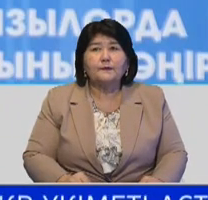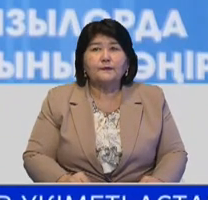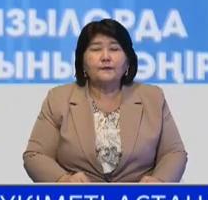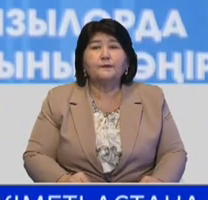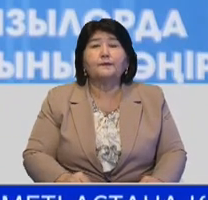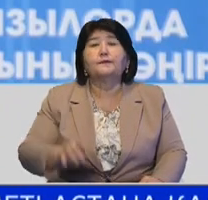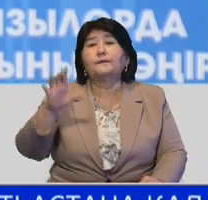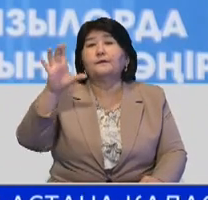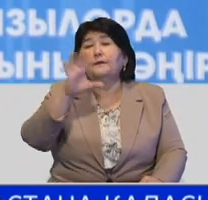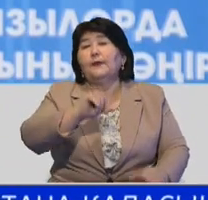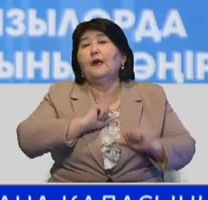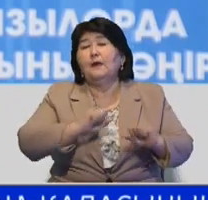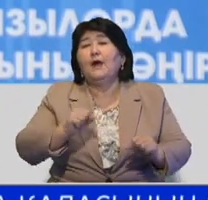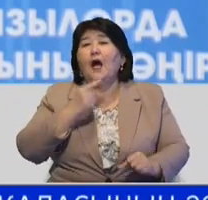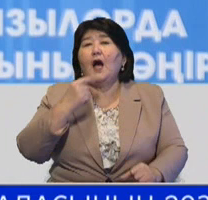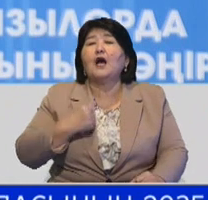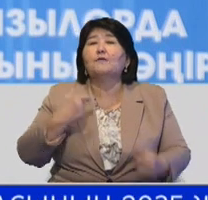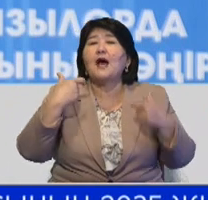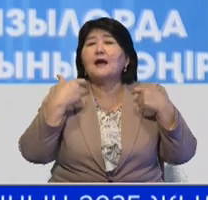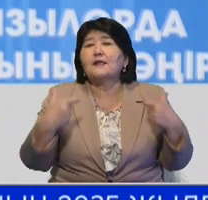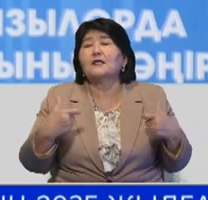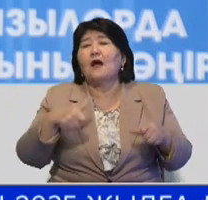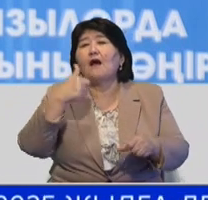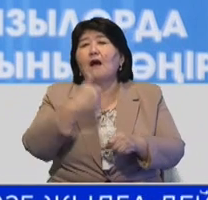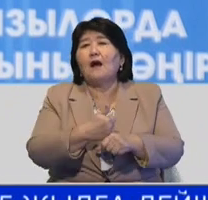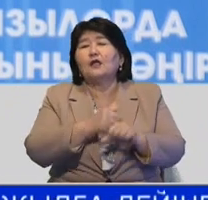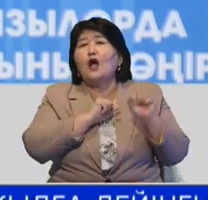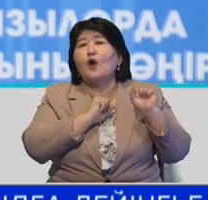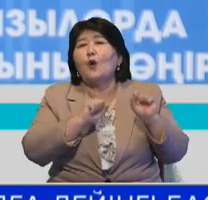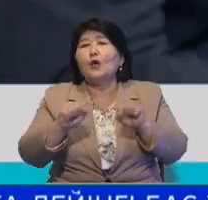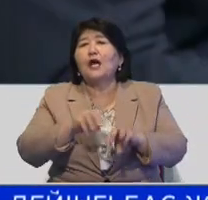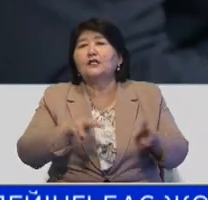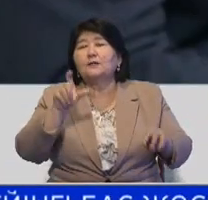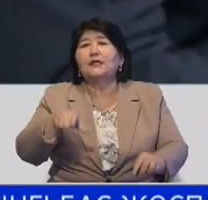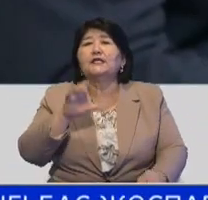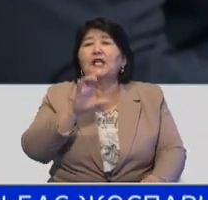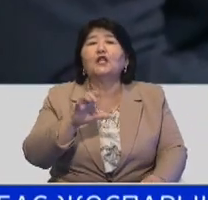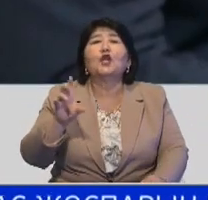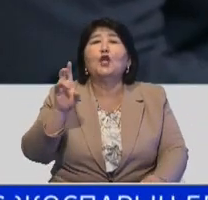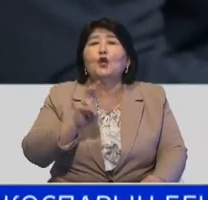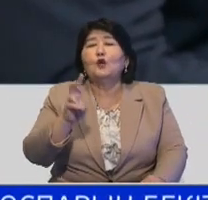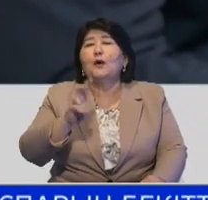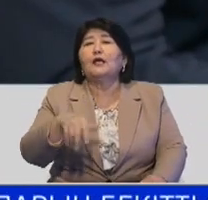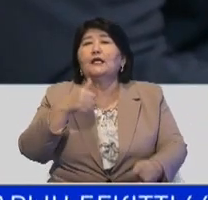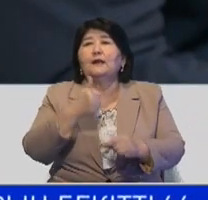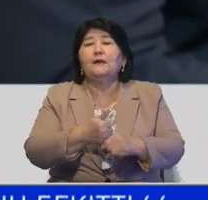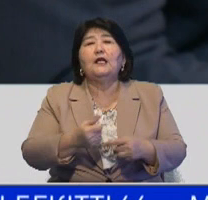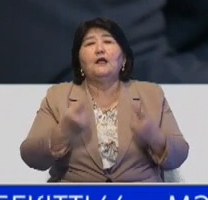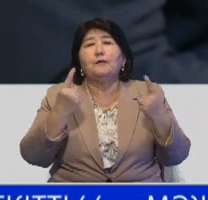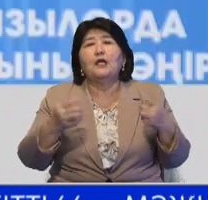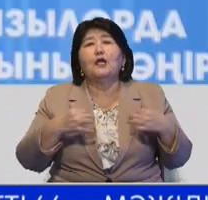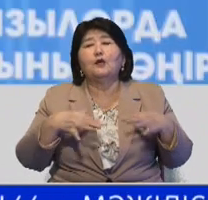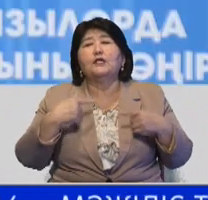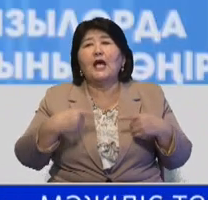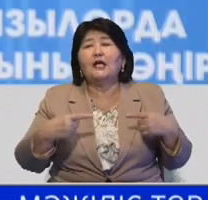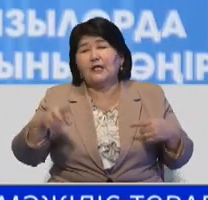Кеңес одағының батыры, армия генералы, алғашқы қорғаныс министрі Сағдат Нұрмағамбетовтің 100 жылдық мерейтойлары және басқа